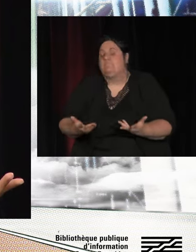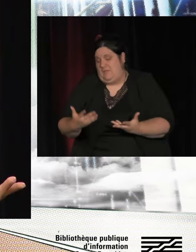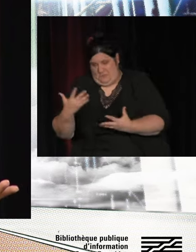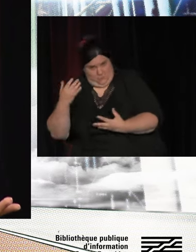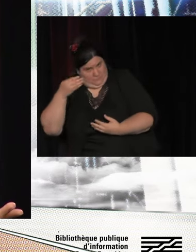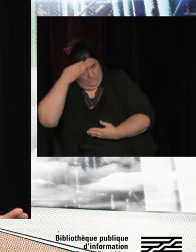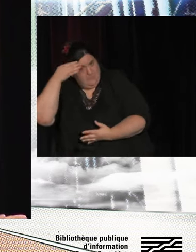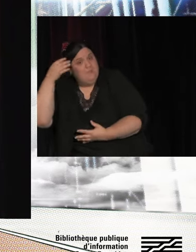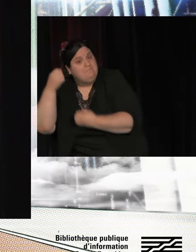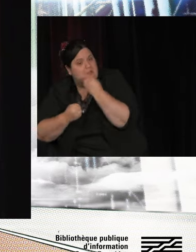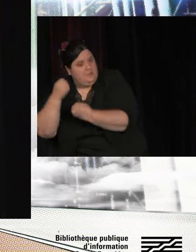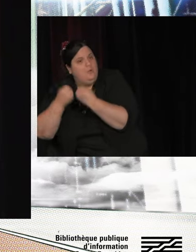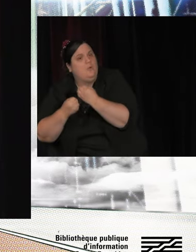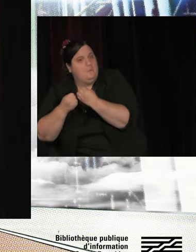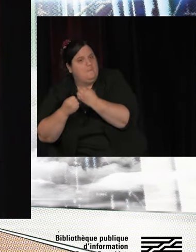c'est là où je sors une excuse de sac.